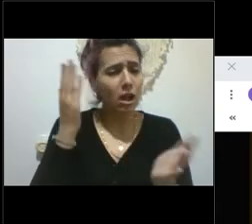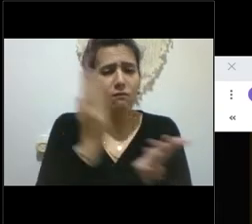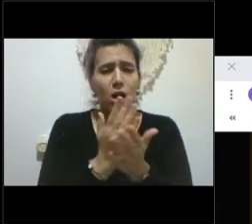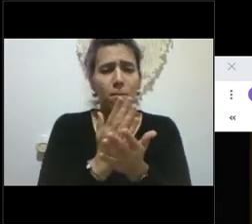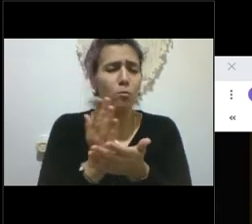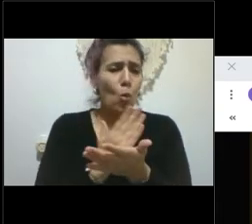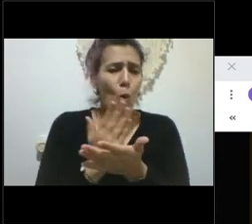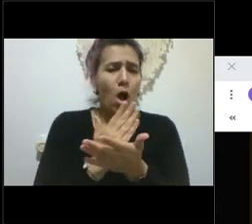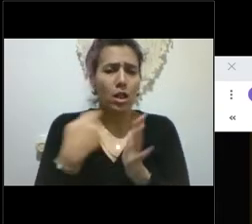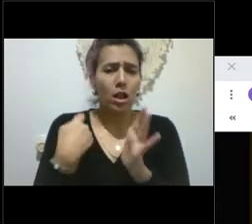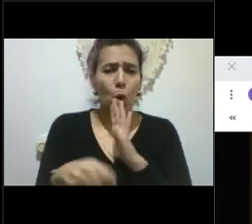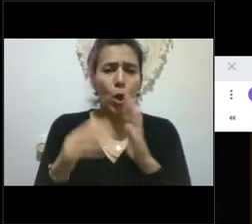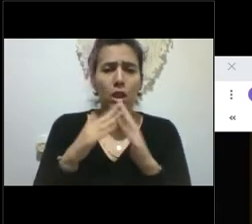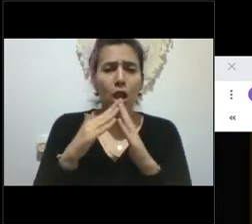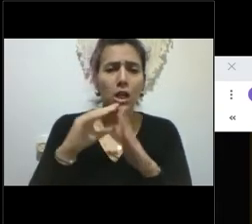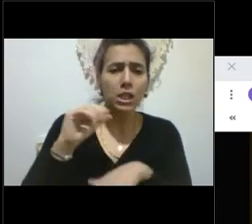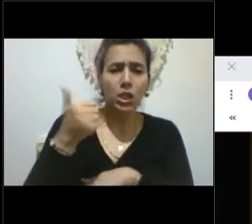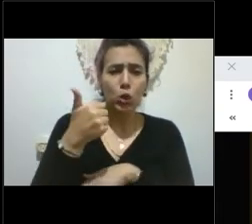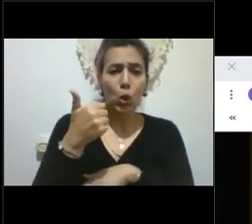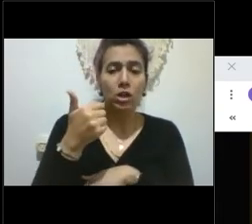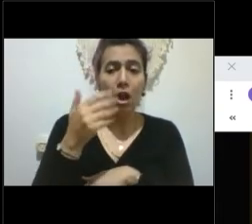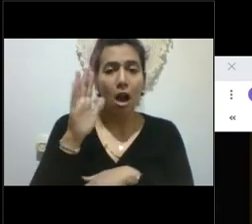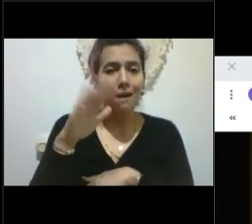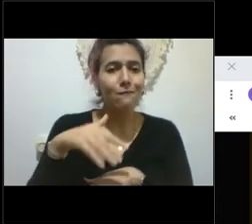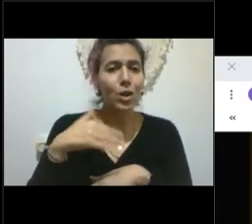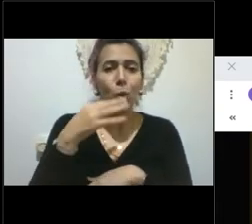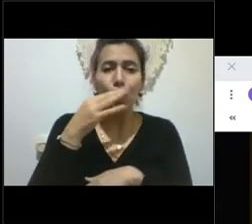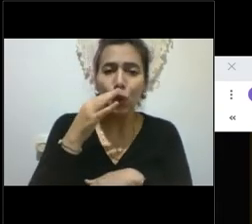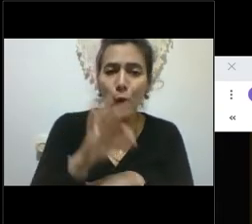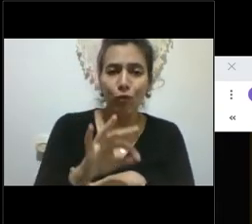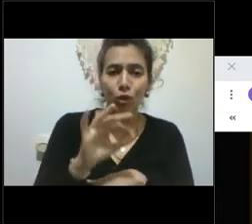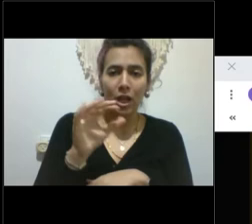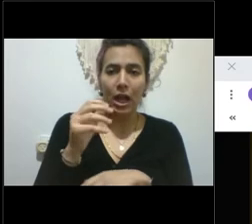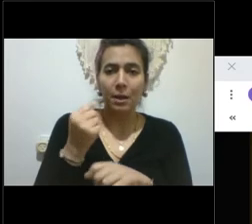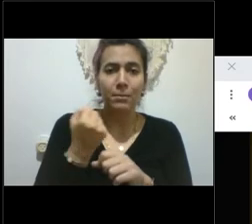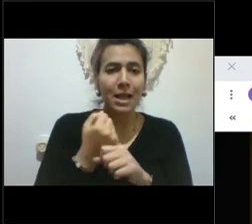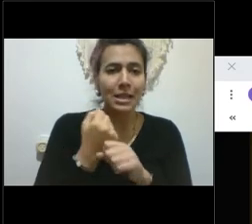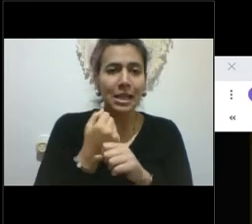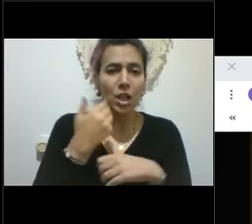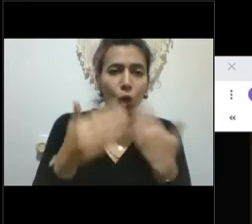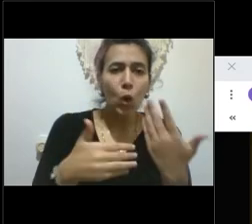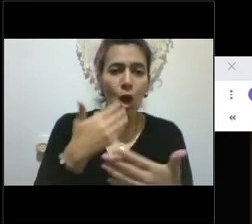שלך, ואפילו יותר טוב אם תעשה את זה תוך כדי התוכנית, כי אז אתה תרוויח הכי הרבה.